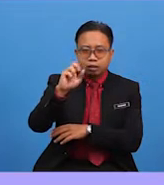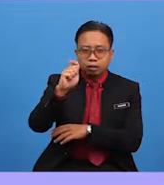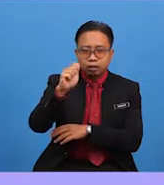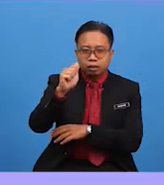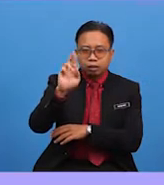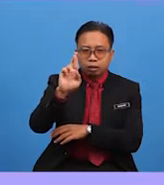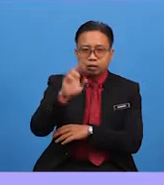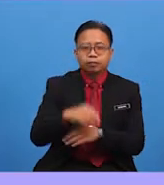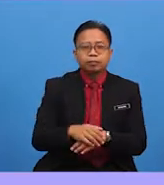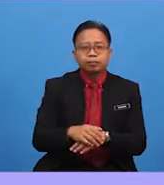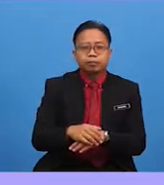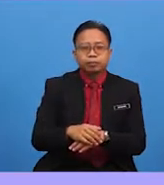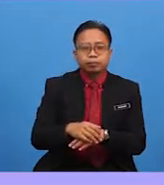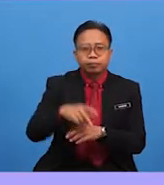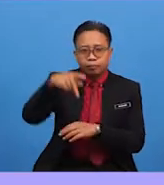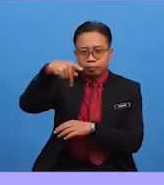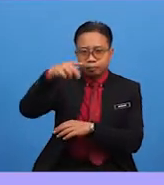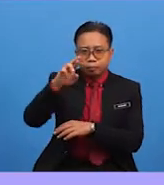Halilintar.